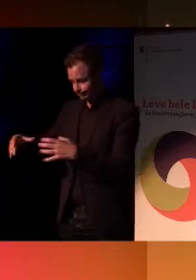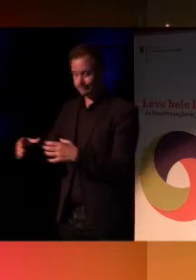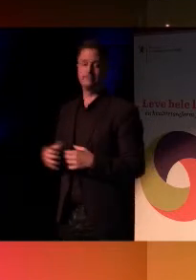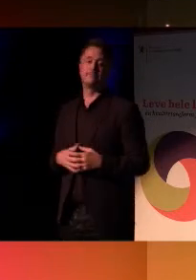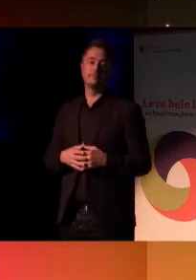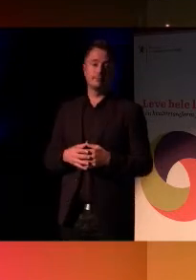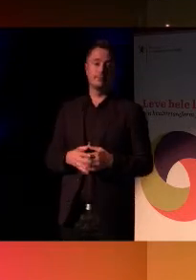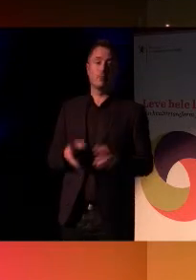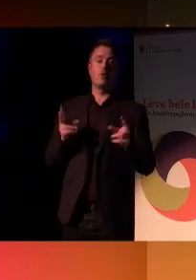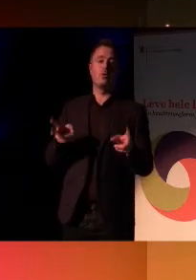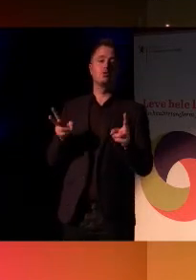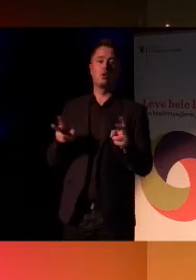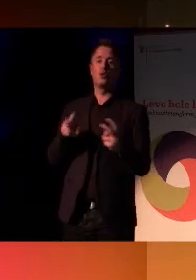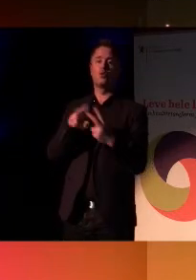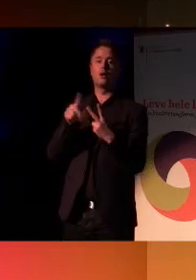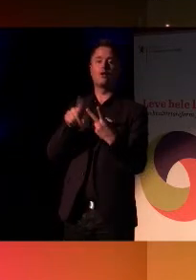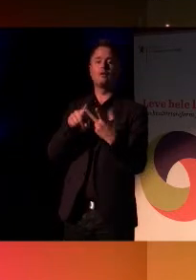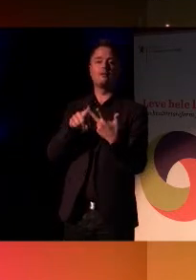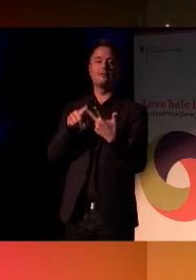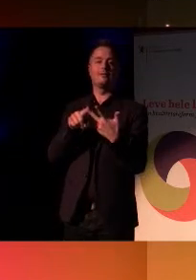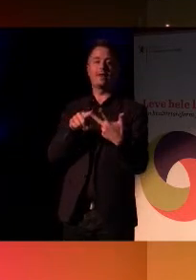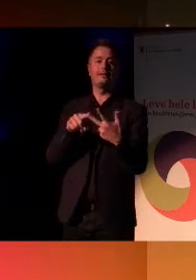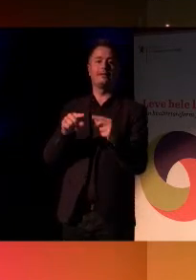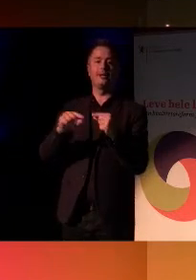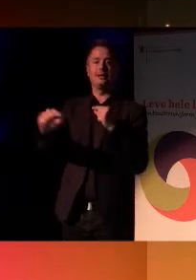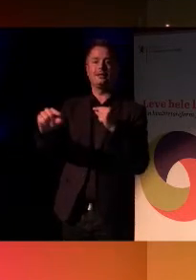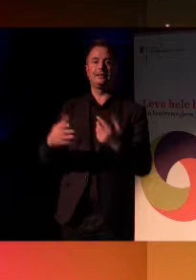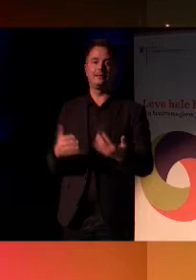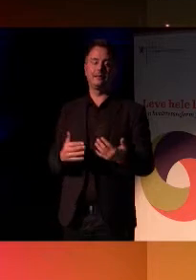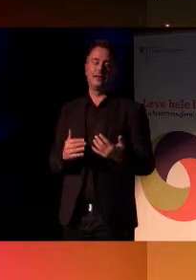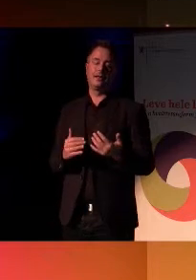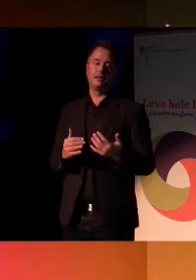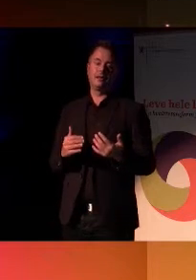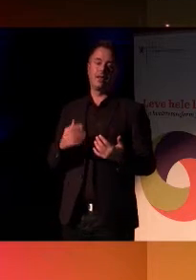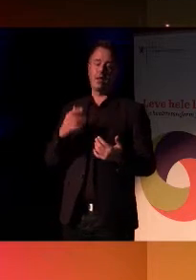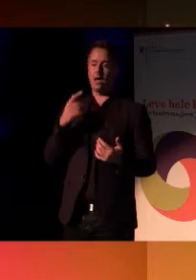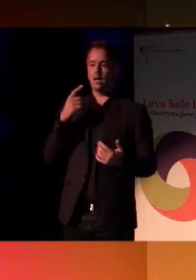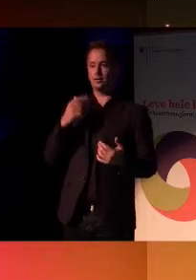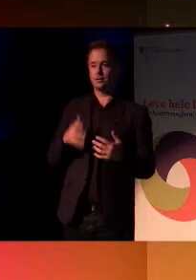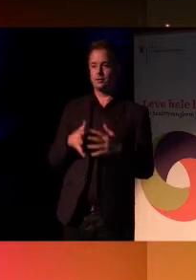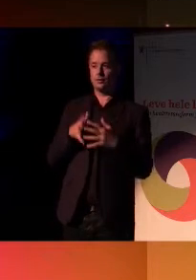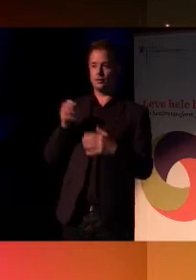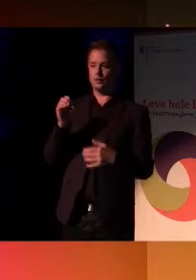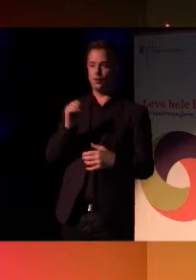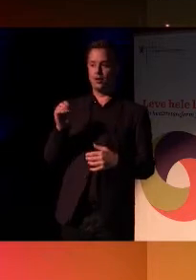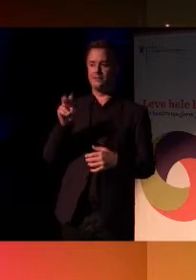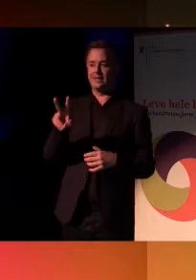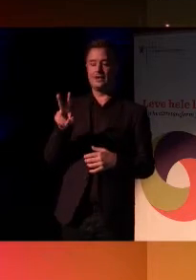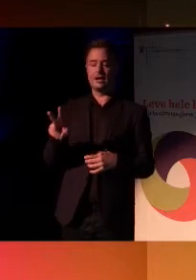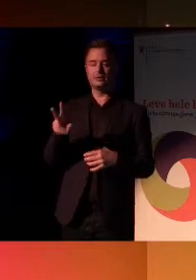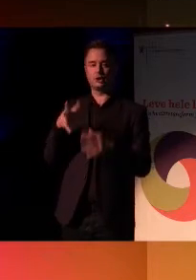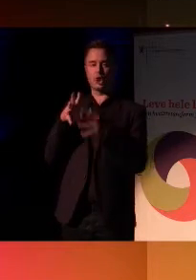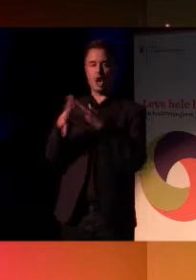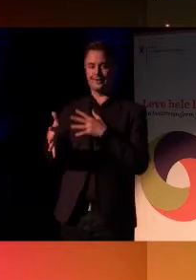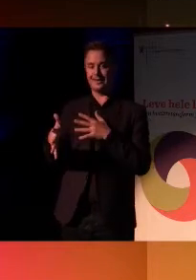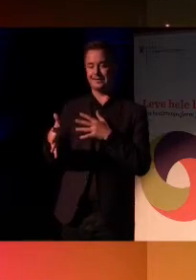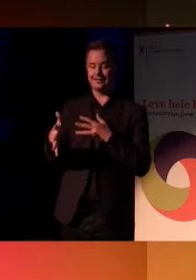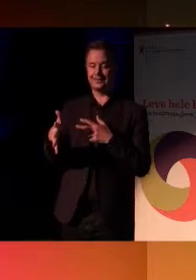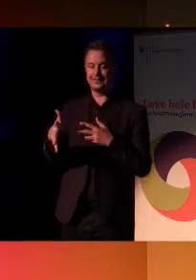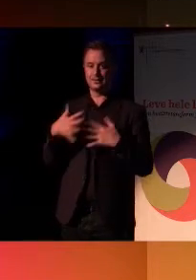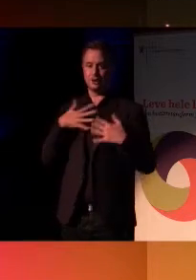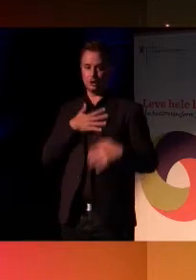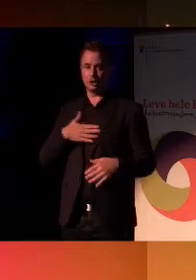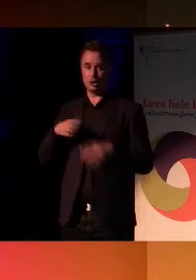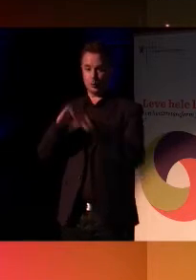Og så har vi også kontakt med tredjelinjen, som da er Olavigen alderspsykiatriske sykehus, som vi henviser pasienter til, eller omvendt for at de skal få det